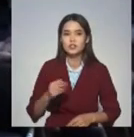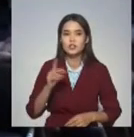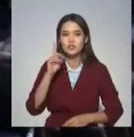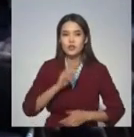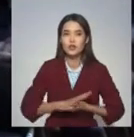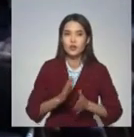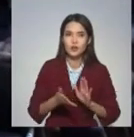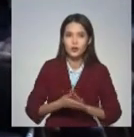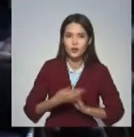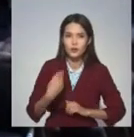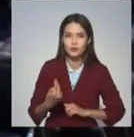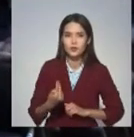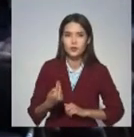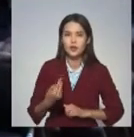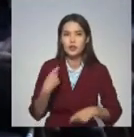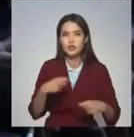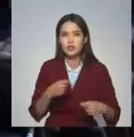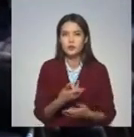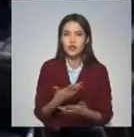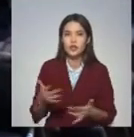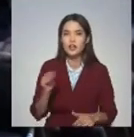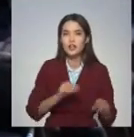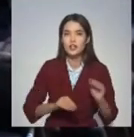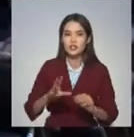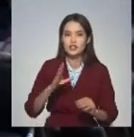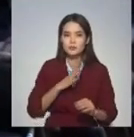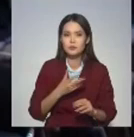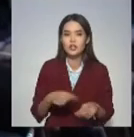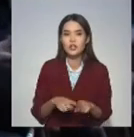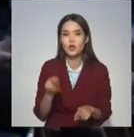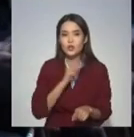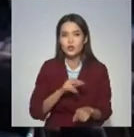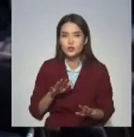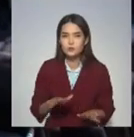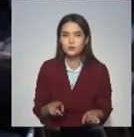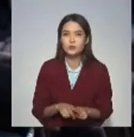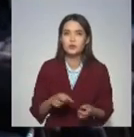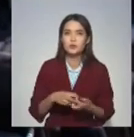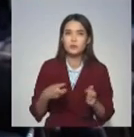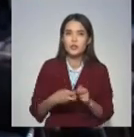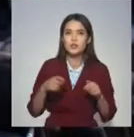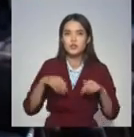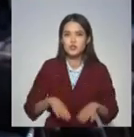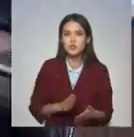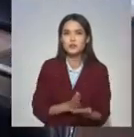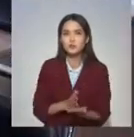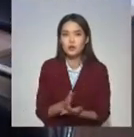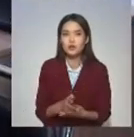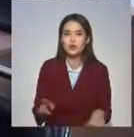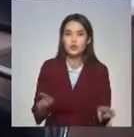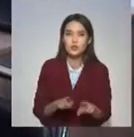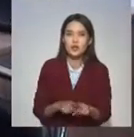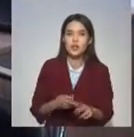арқылы жастардың қордаланып қалған, әсіресе жұмысы жүрген жастардың мәселелерін шешуге бағытталған жаңа жоба.